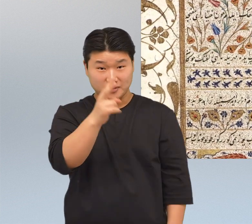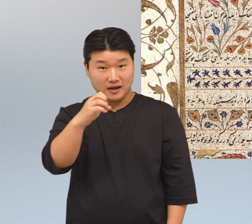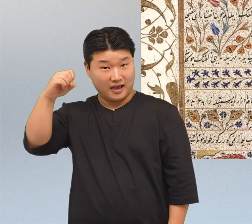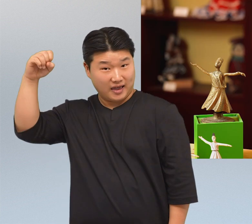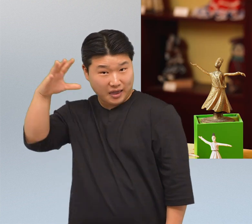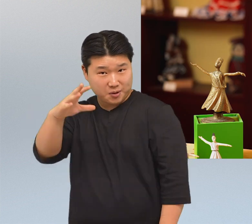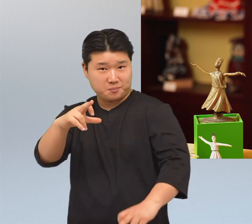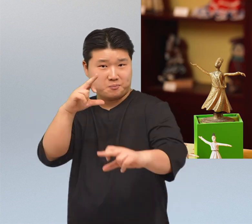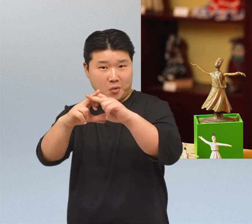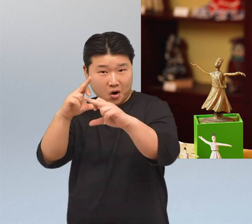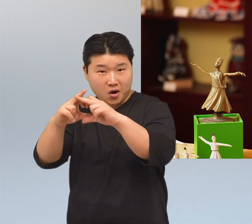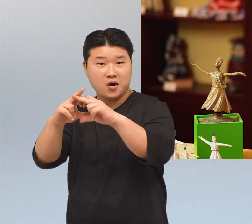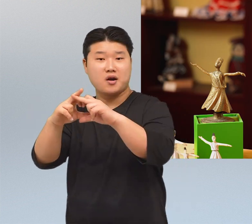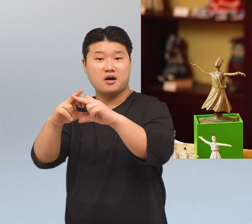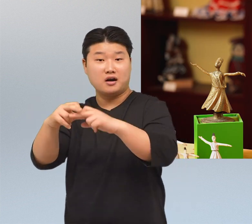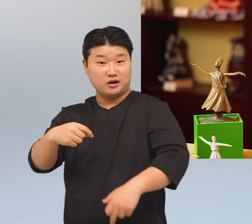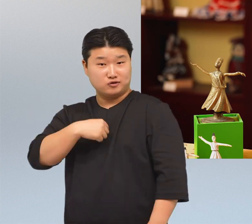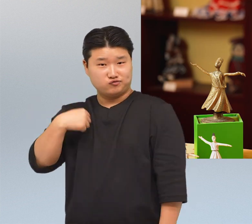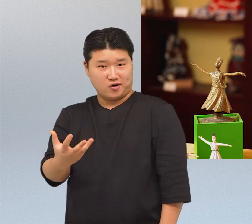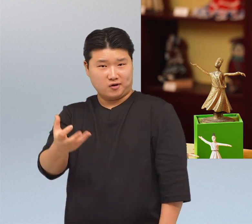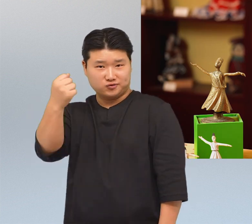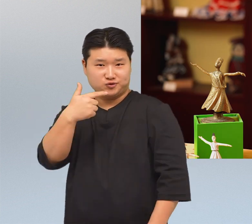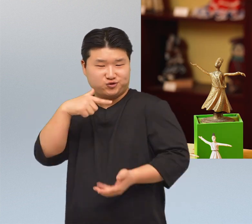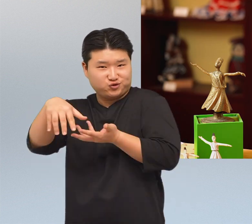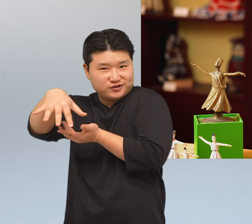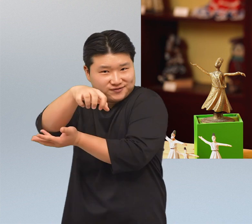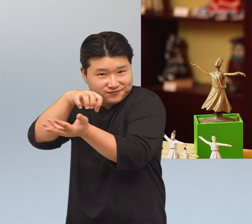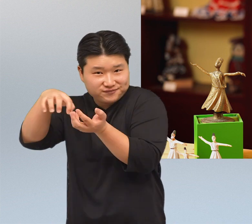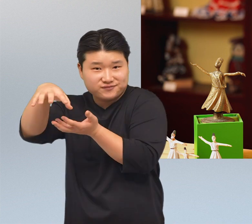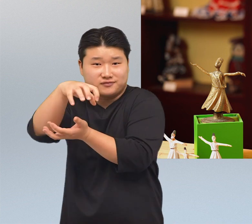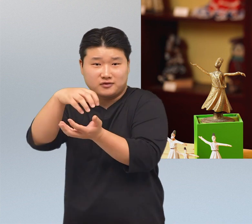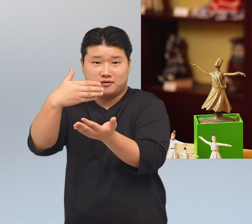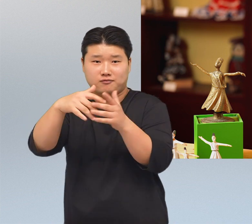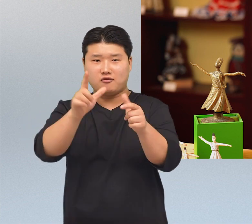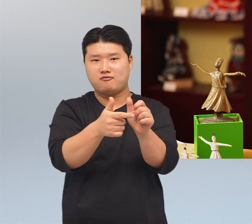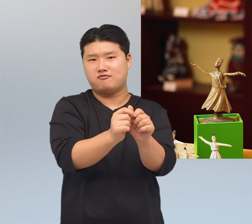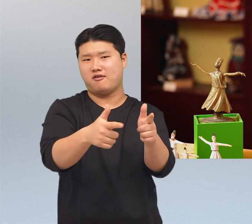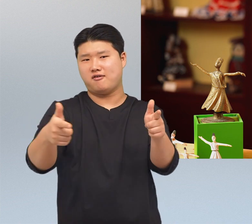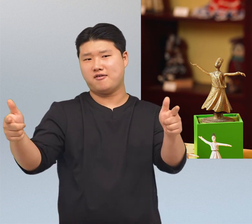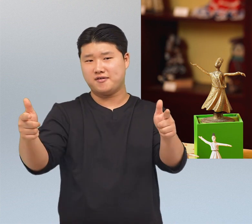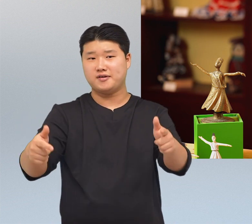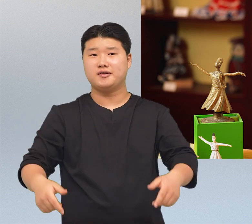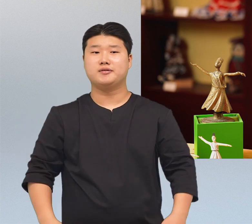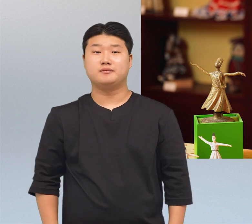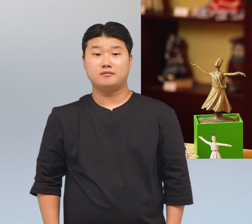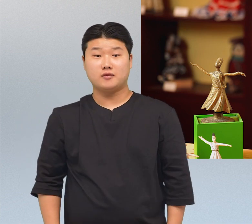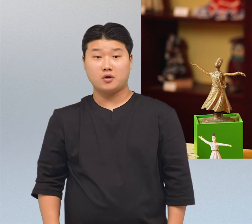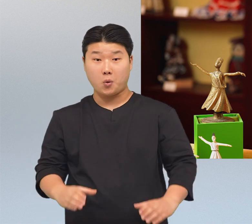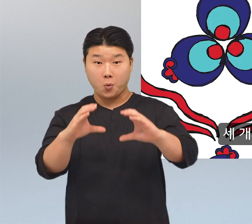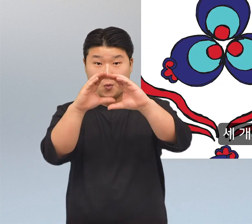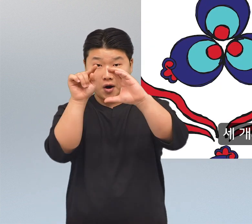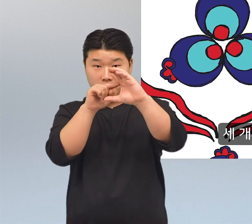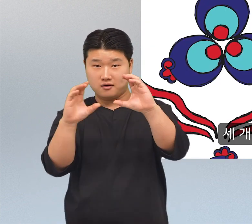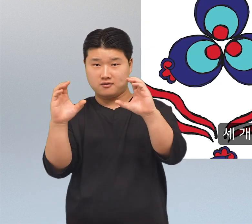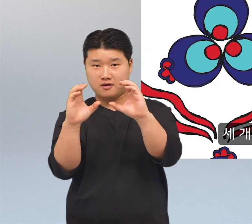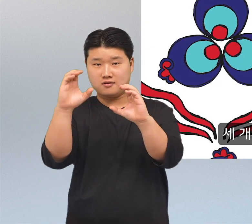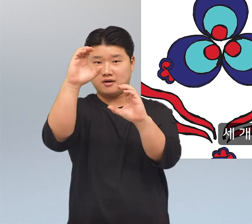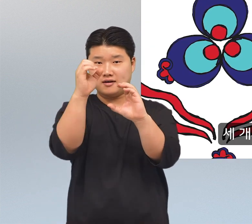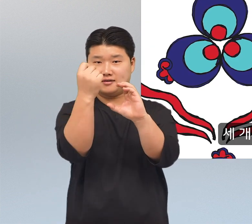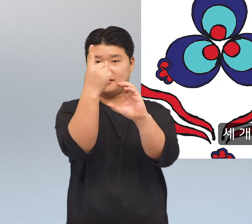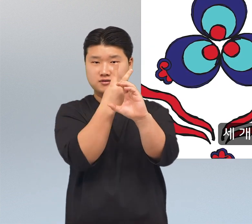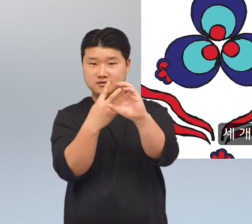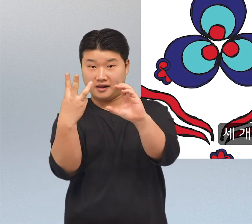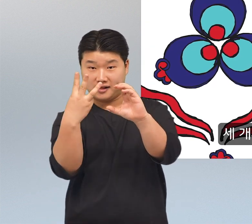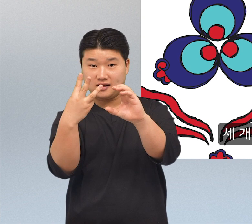나타납니다. 해와 별 모양이 많이 나타나고 중국 구름 무늬도 있습니다. 세